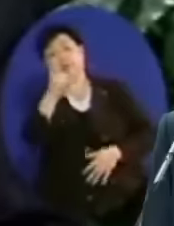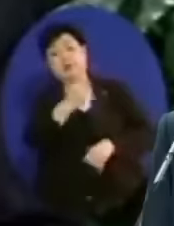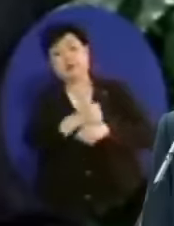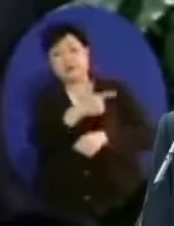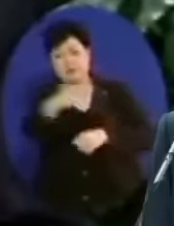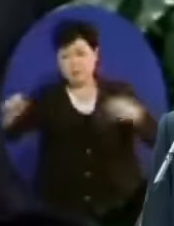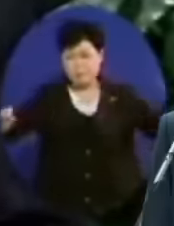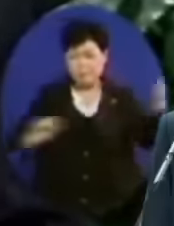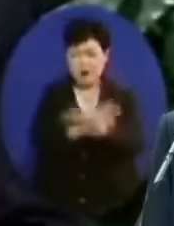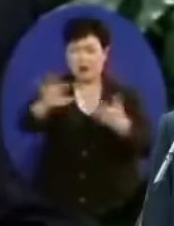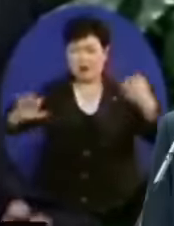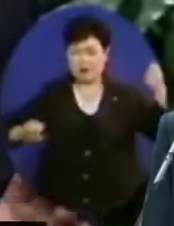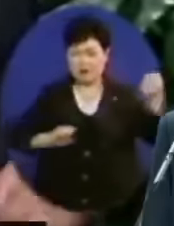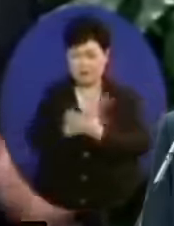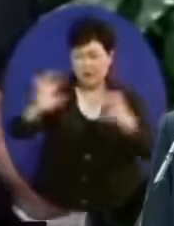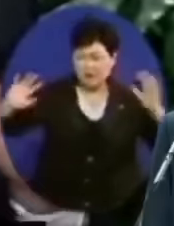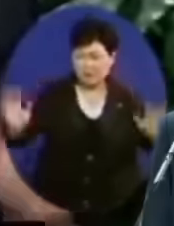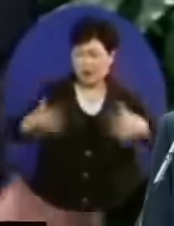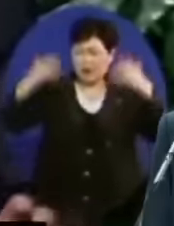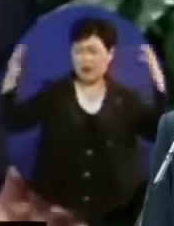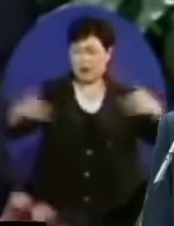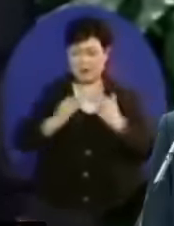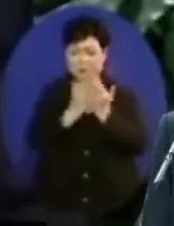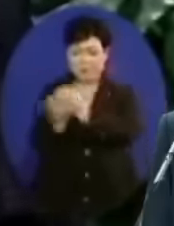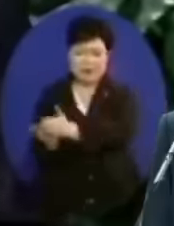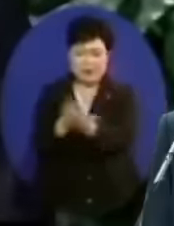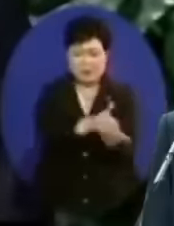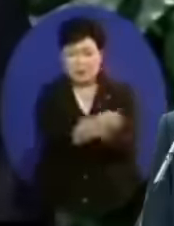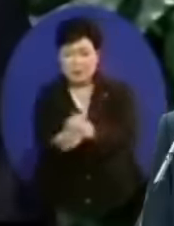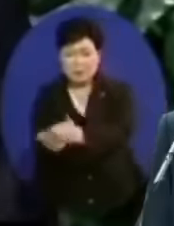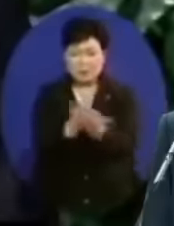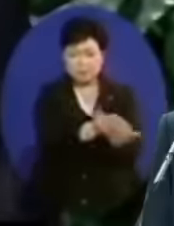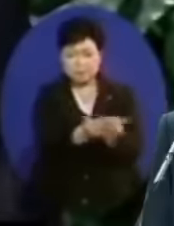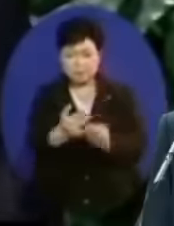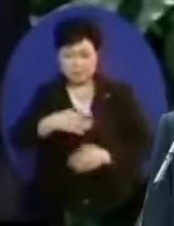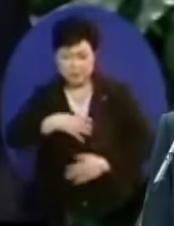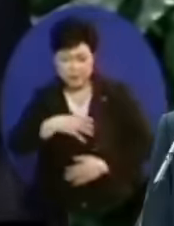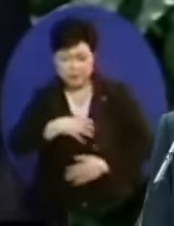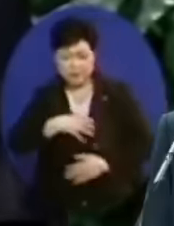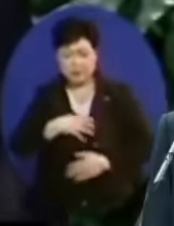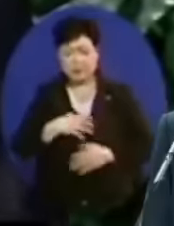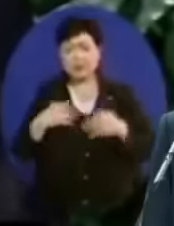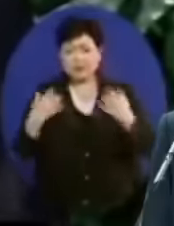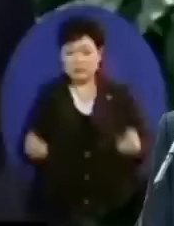대풍랑이 일어나서 배가 파괴될 지경입니다. 사공들이